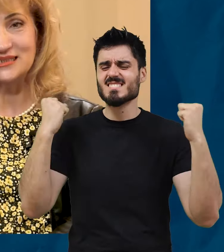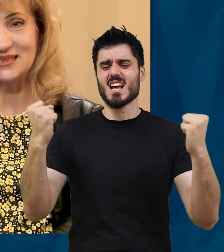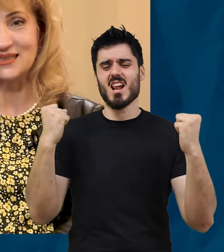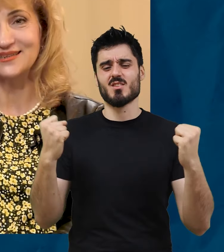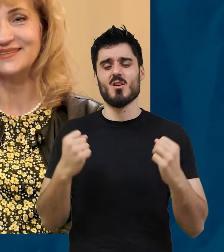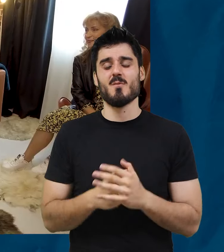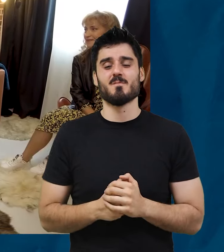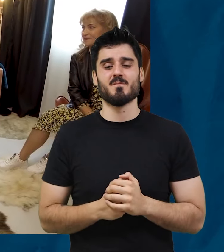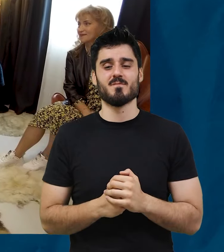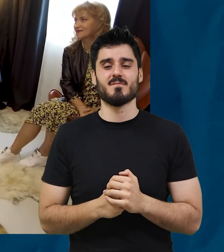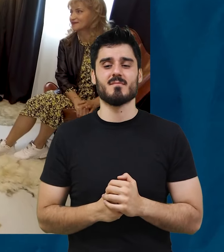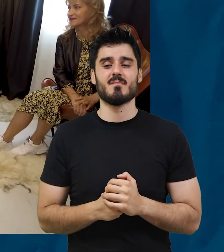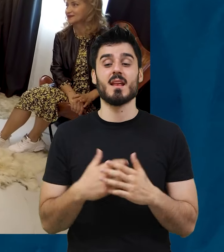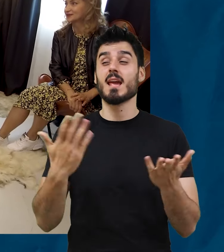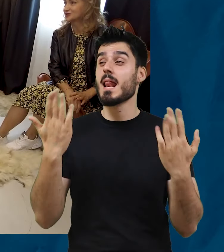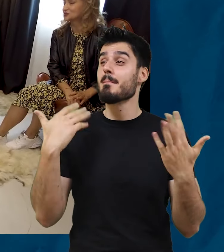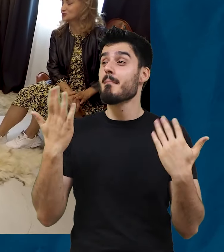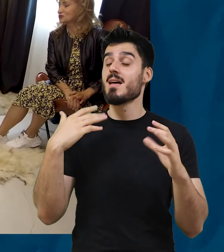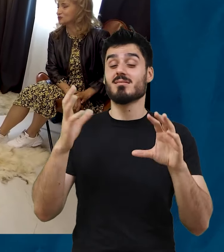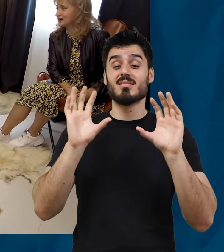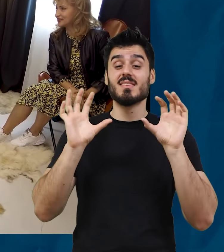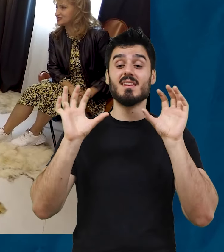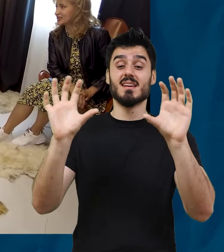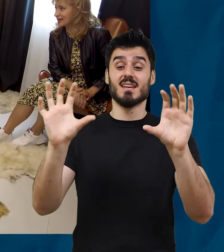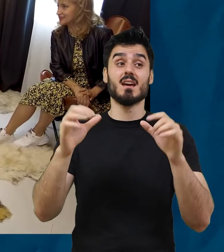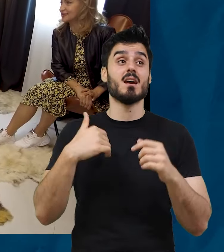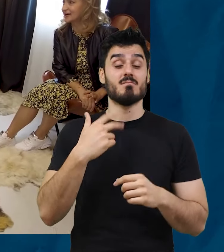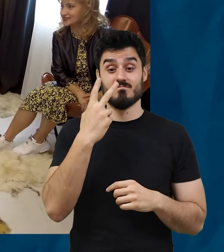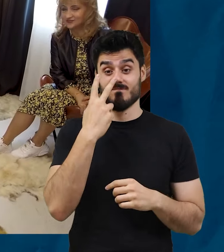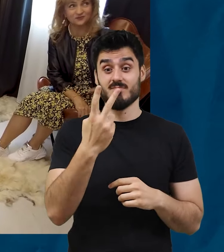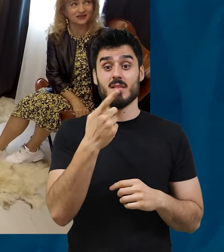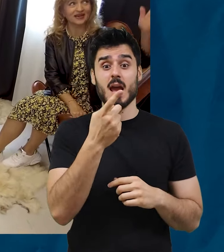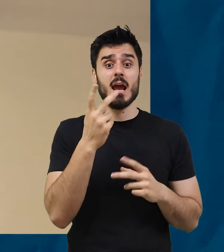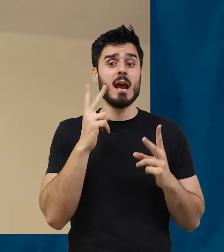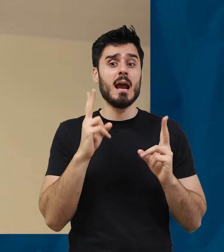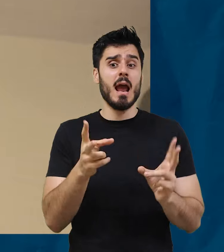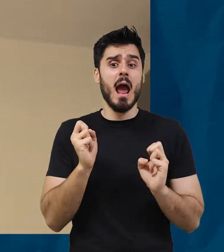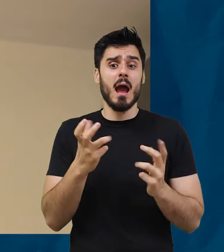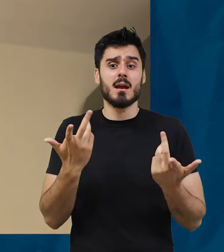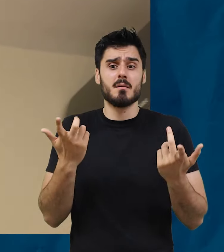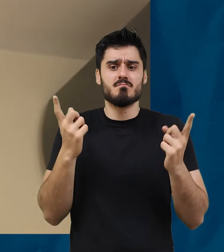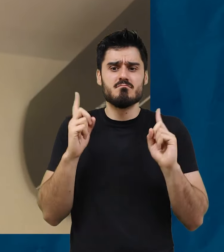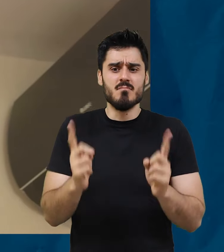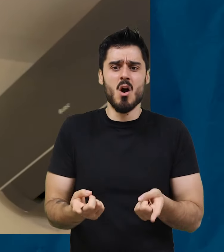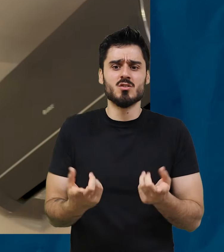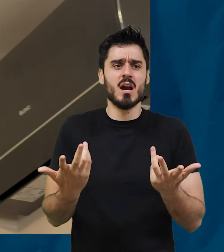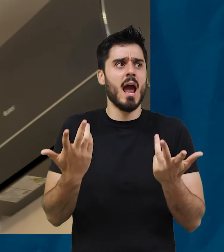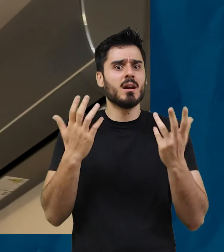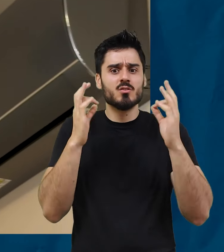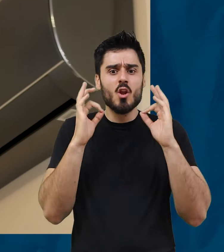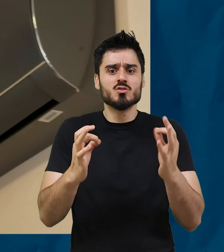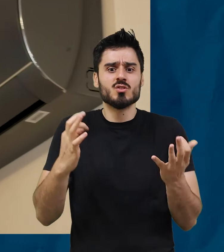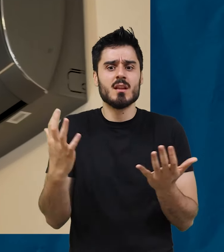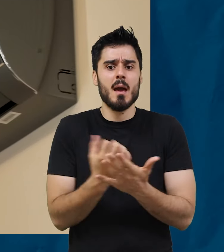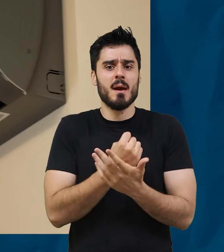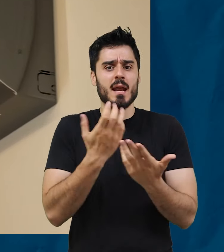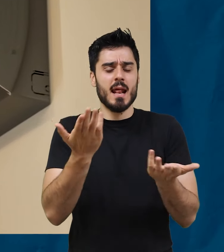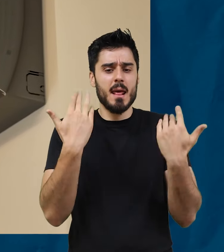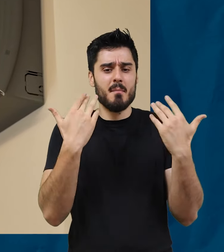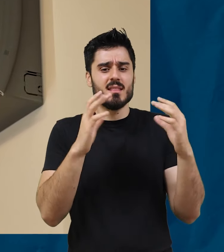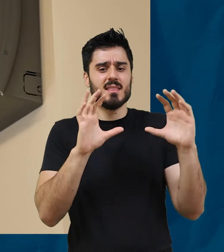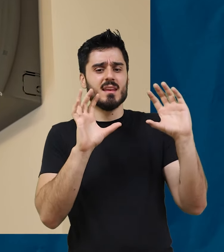кой е дизайнера? Вишцата на климатика. Това щях да казвам, как можахте. Да, къде точно го